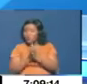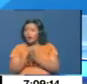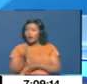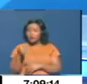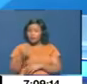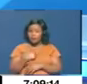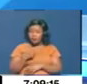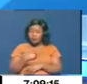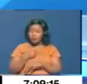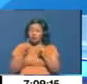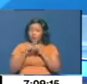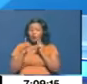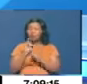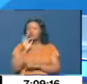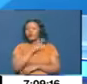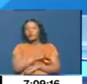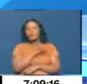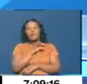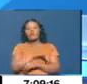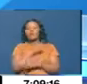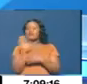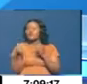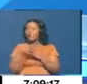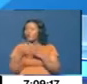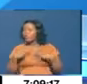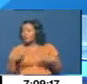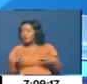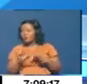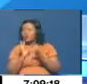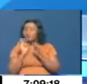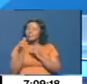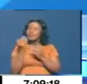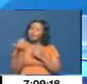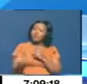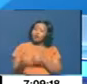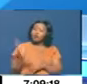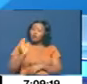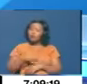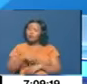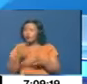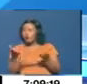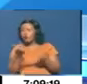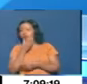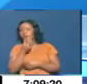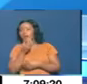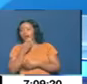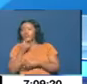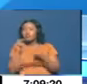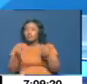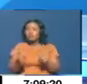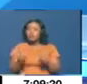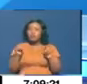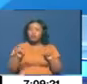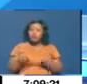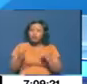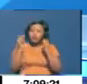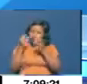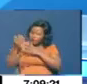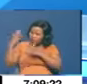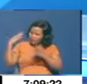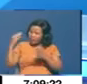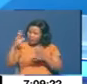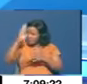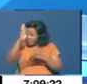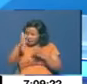ambayo inanufaisha kila mmoja wetu, iwe ni mtoto, iwe ni mama, iwe ni baba. Siku ya leo tunaendeleza mjadala wa Jumapili iliyopita kwamba ni njia